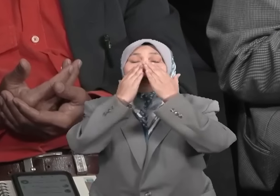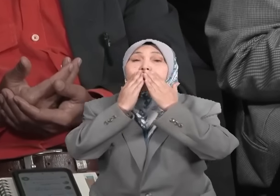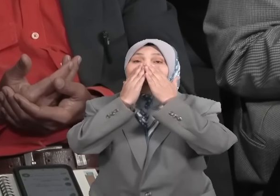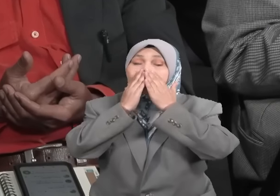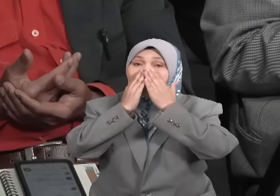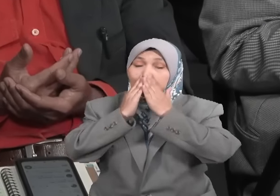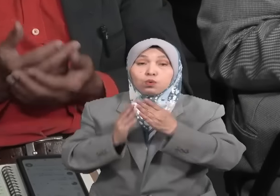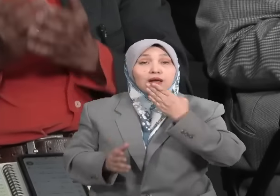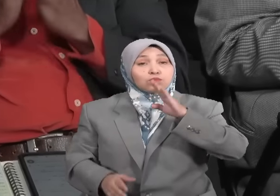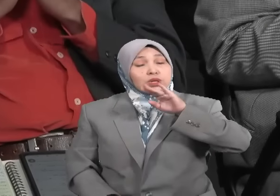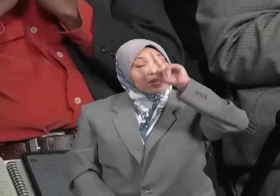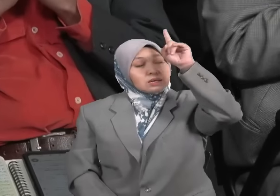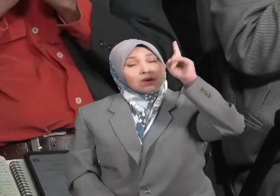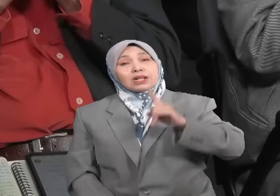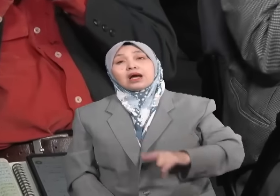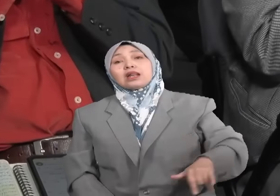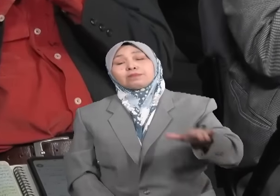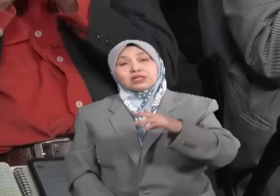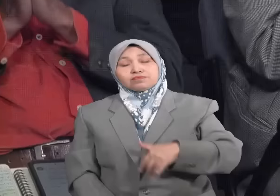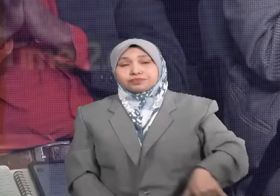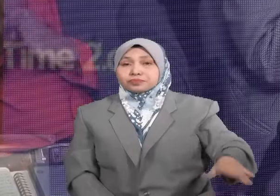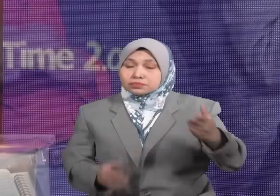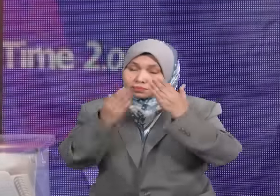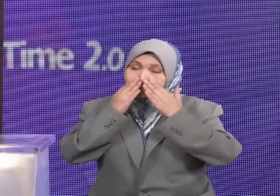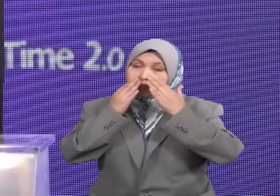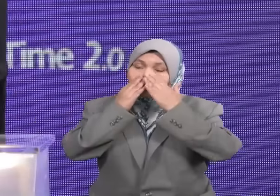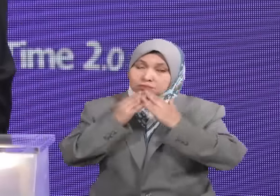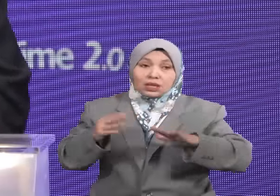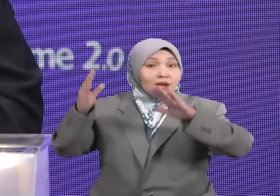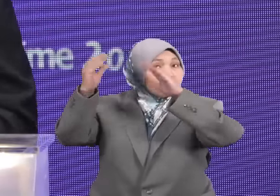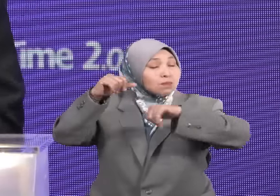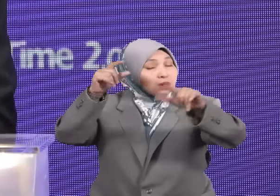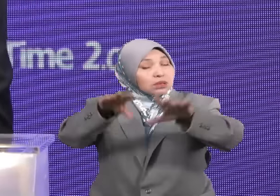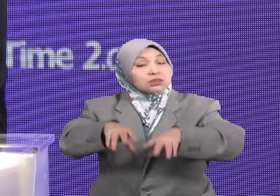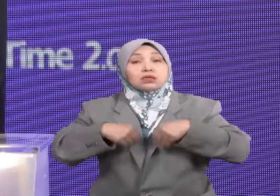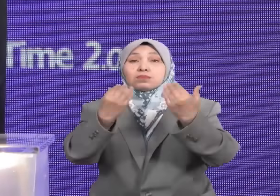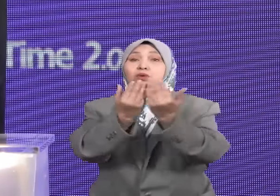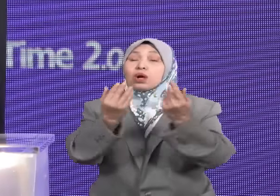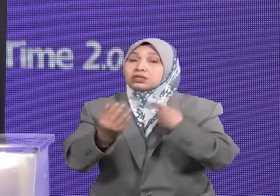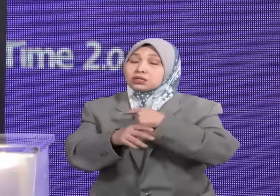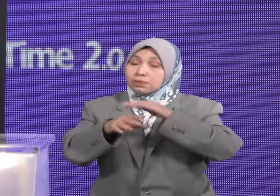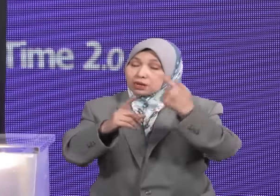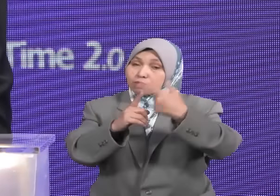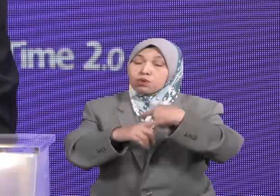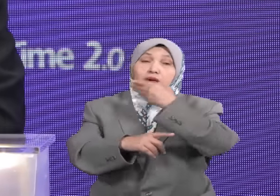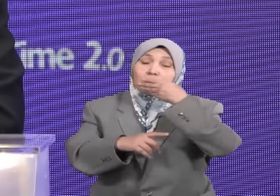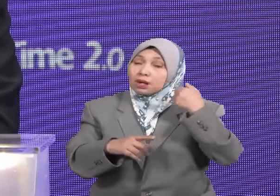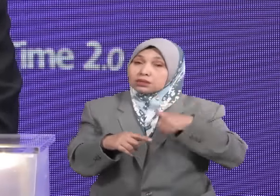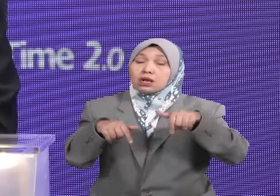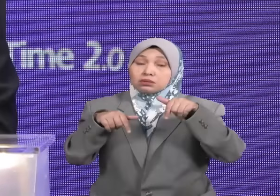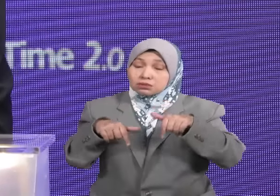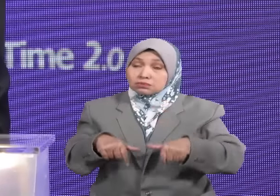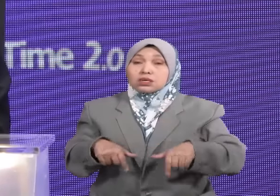Alamin. Walhamdulillahi Rabbil Alamin. Amin amin ya rabbal alamin. Moga-moga Allah mengabulkan doa kita pada bulan Ramadan al-Mubarak ini